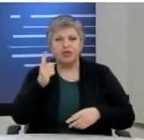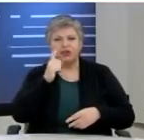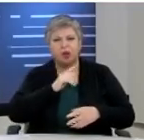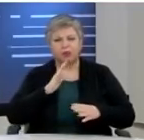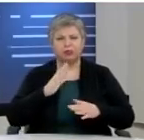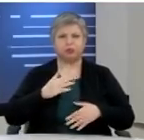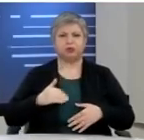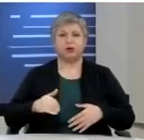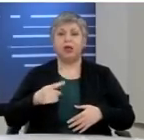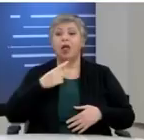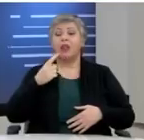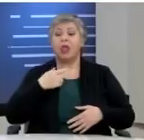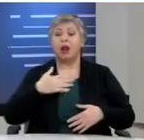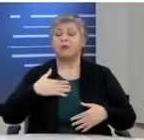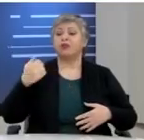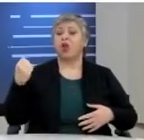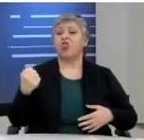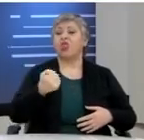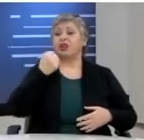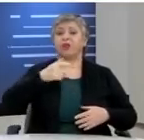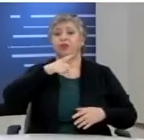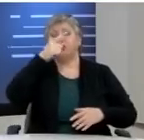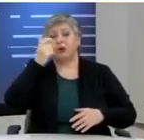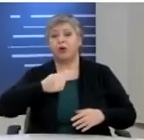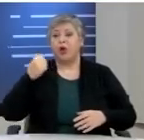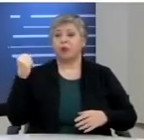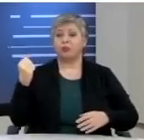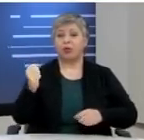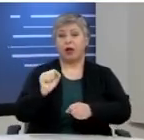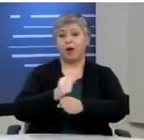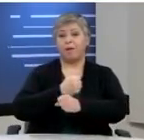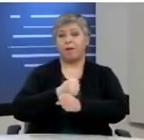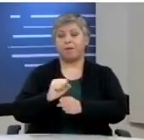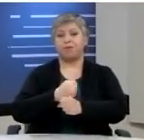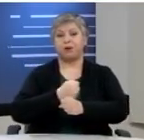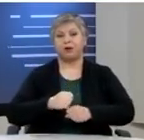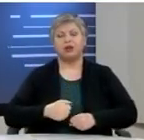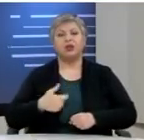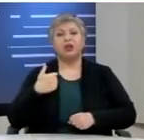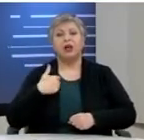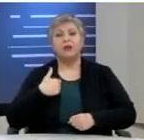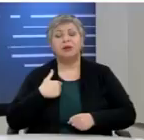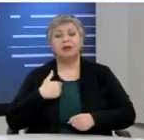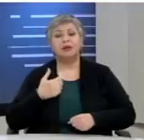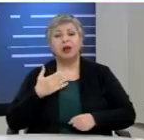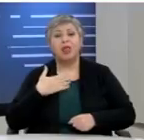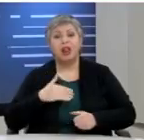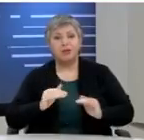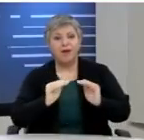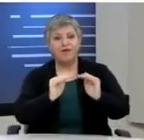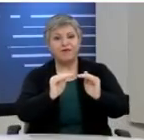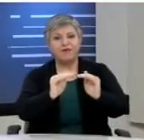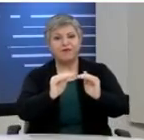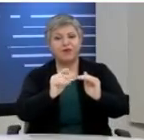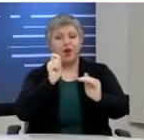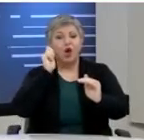εθνικής υπερηφάνειας και της εθνικής αδιαλαξίας να δεχόμαστε να μείνει αυτή η χώρα, αυτό το κράτος, στο διηνεκές με το όνομα